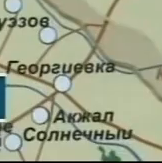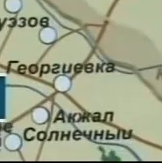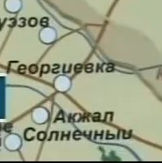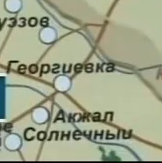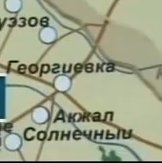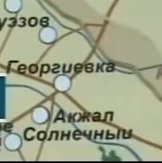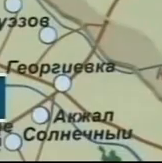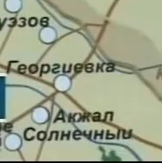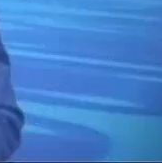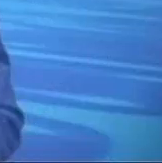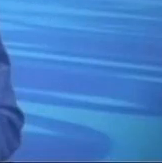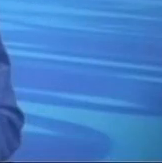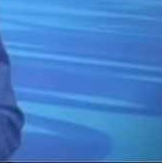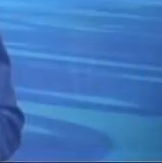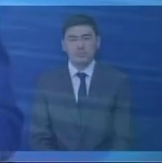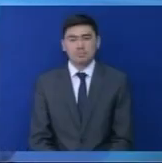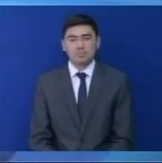нашего региона.